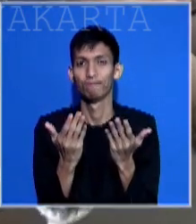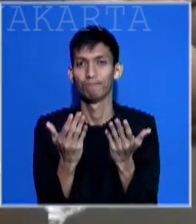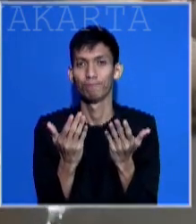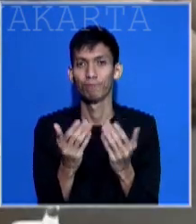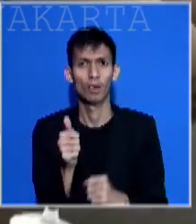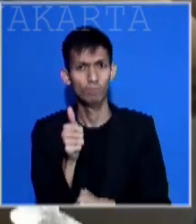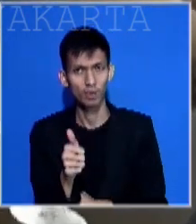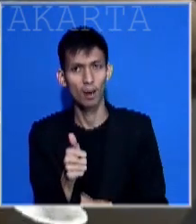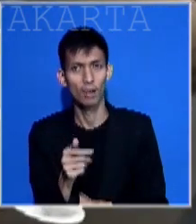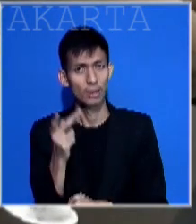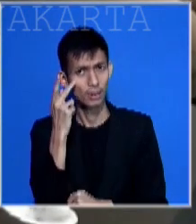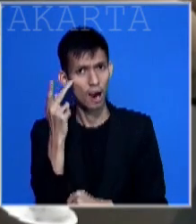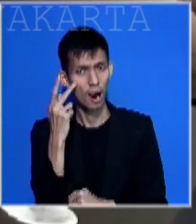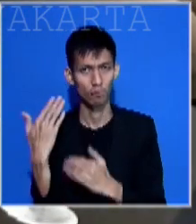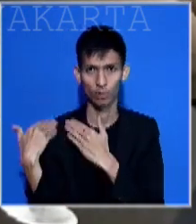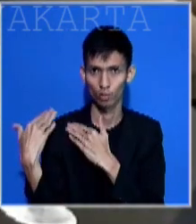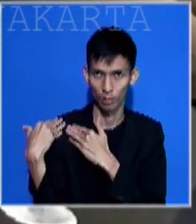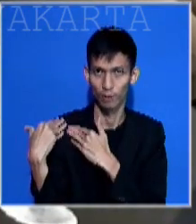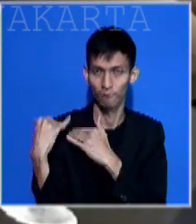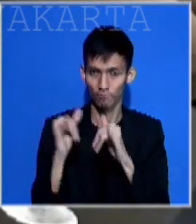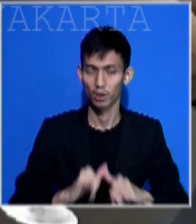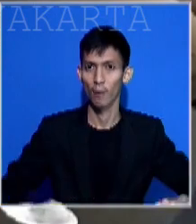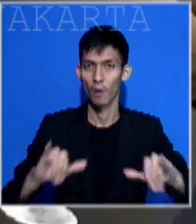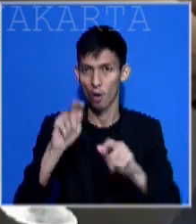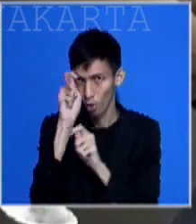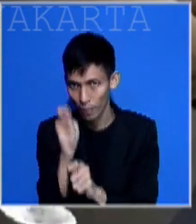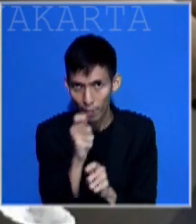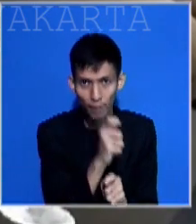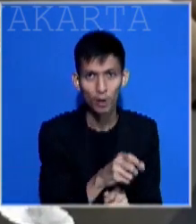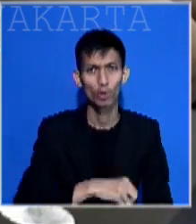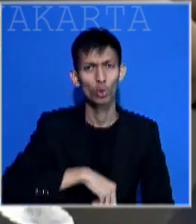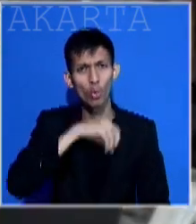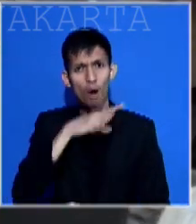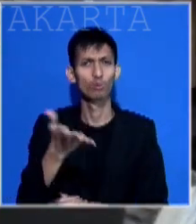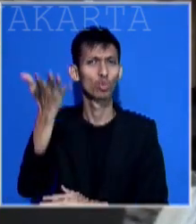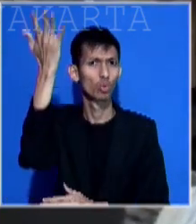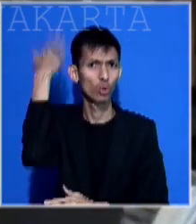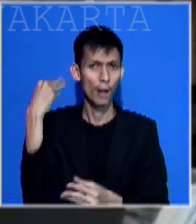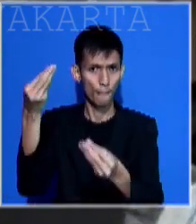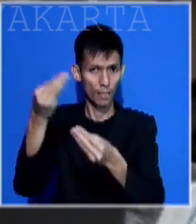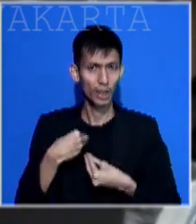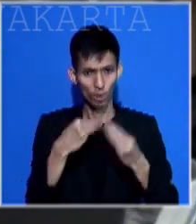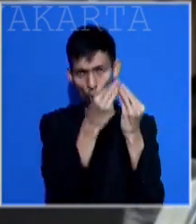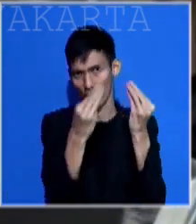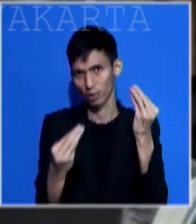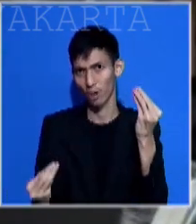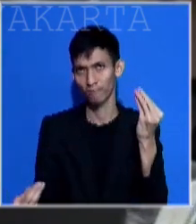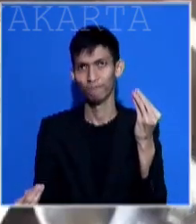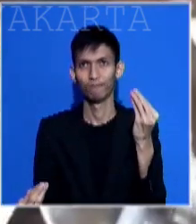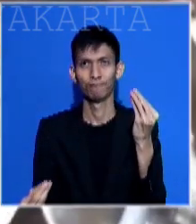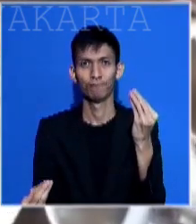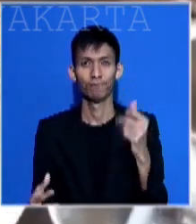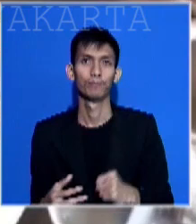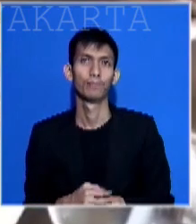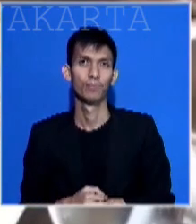aksi atas tanggung jawab kolektif serta penghormatan kepada para leluhur yang telah mewariskan keagungan budaya dan sejarah untuk itu Sultan mengajak